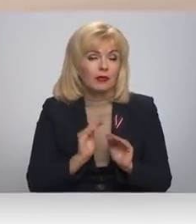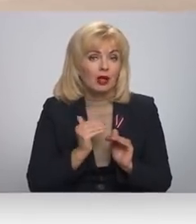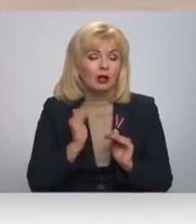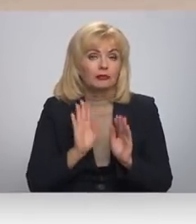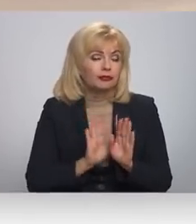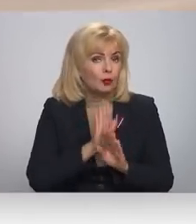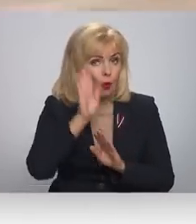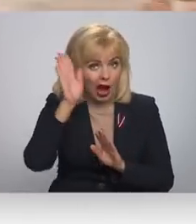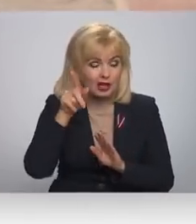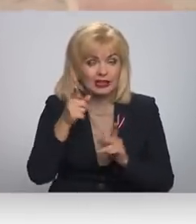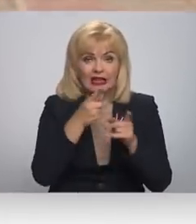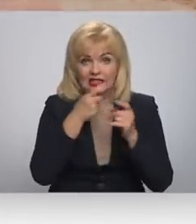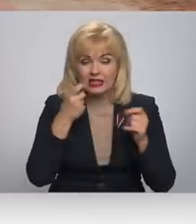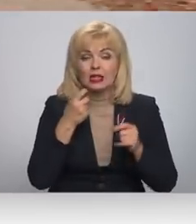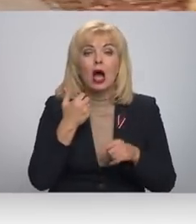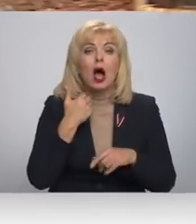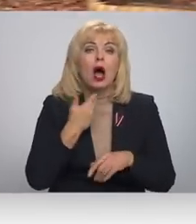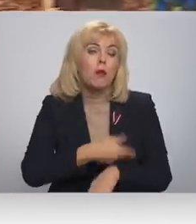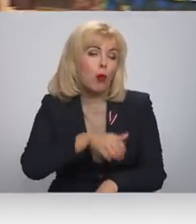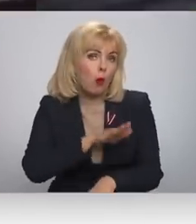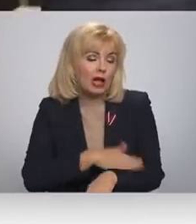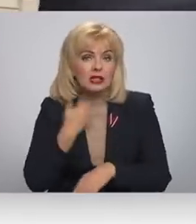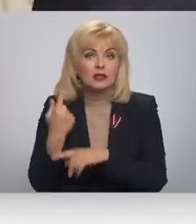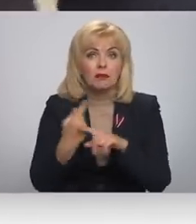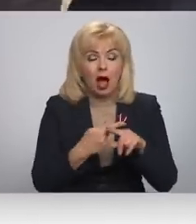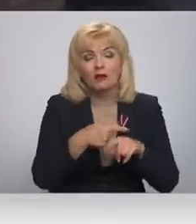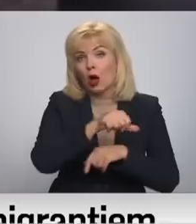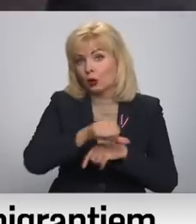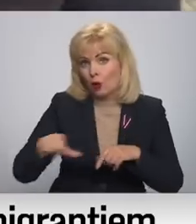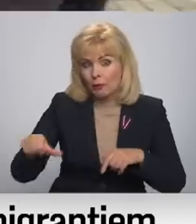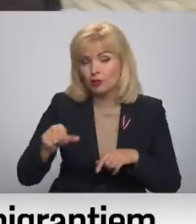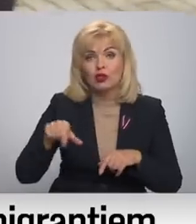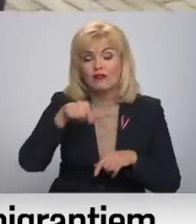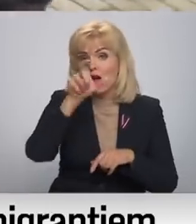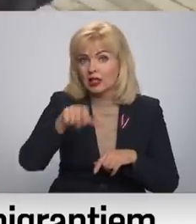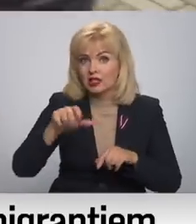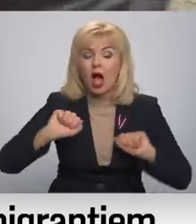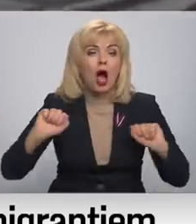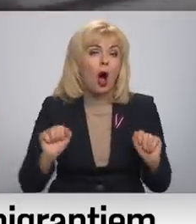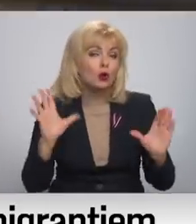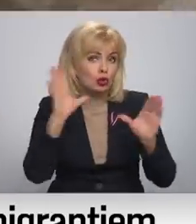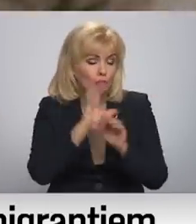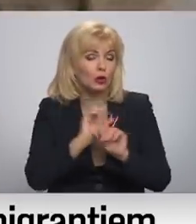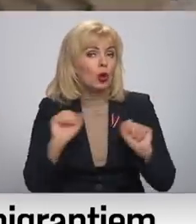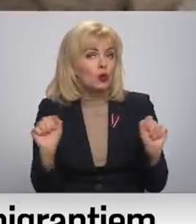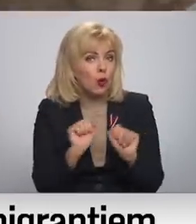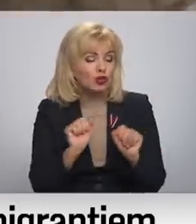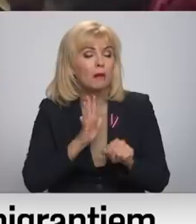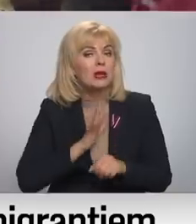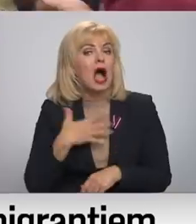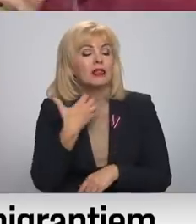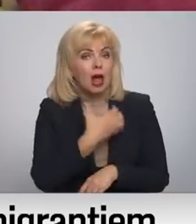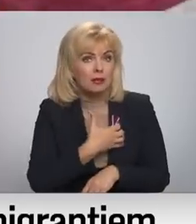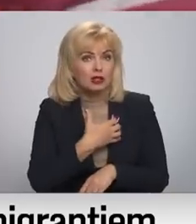ziņām, ka pie Polijas-Baltkrievijas robežu šķērsošanas punkta vairāk cilvēki augstajā naktī ir nosavuši un viņiem bijusi